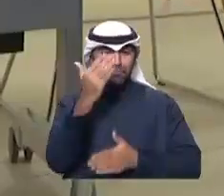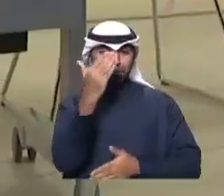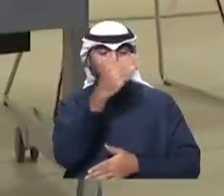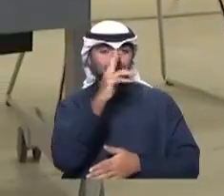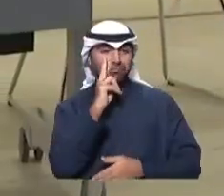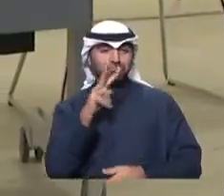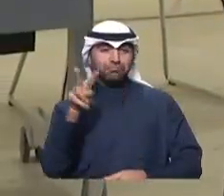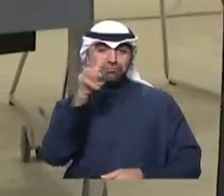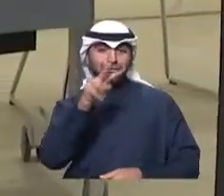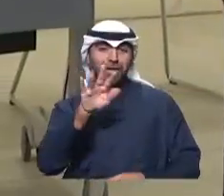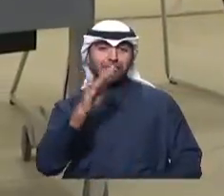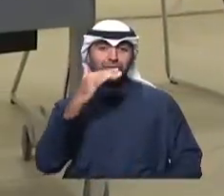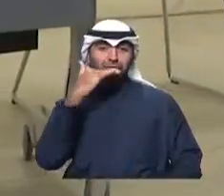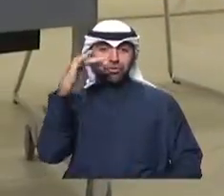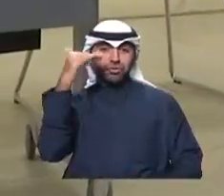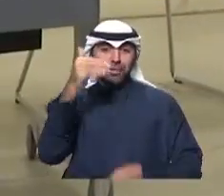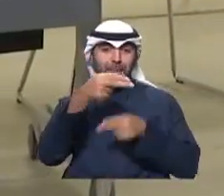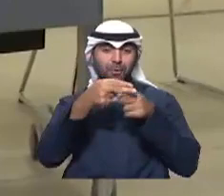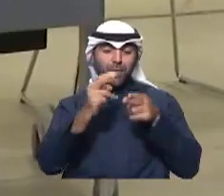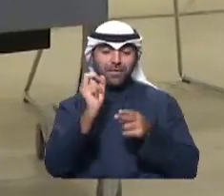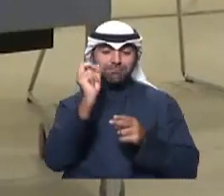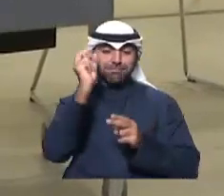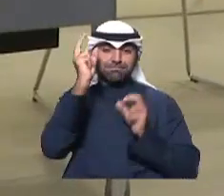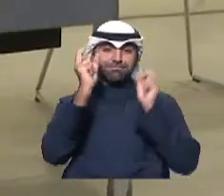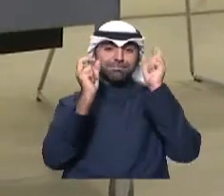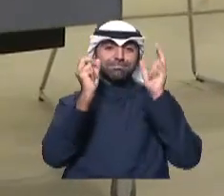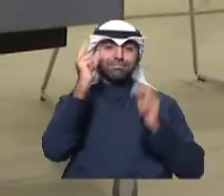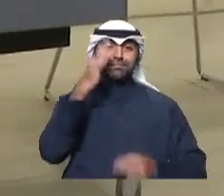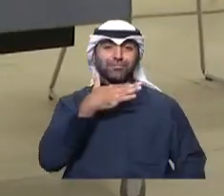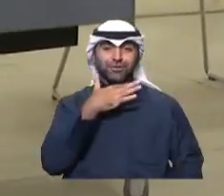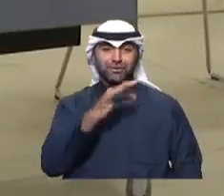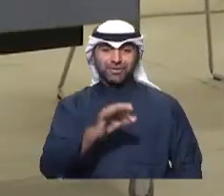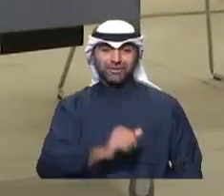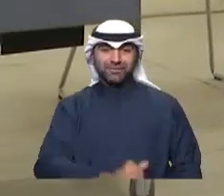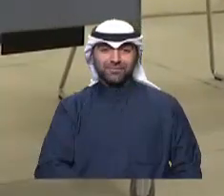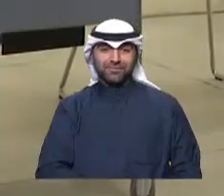أصحاب الخبرة والاختصاص في الكلية. نواف شراكي، تلفزيون دولة الكويت.